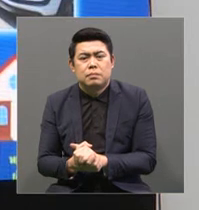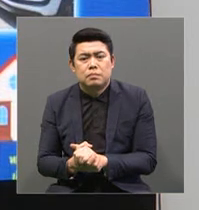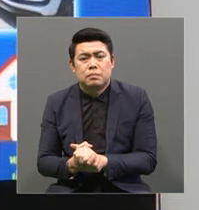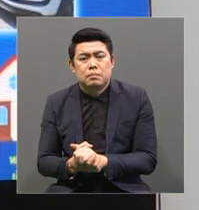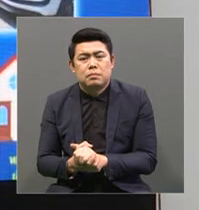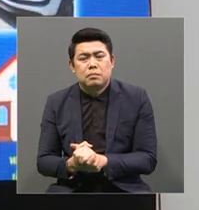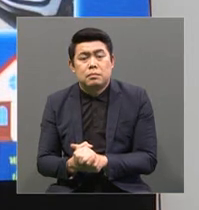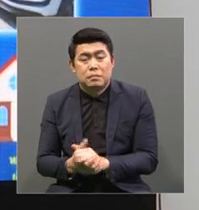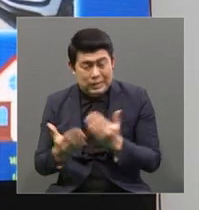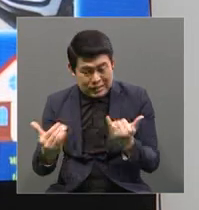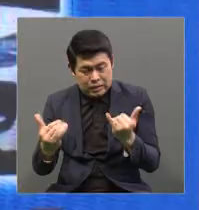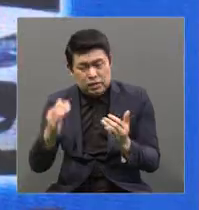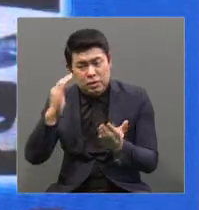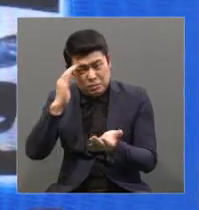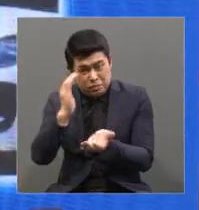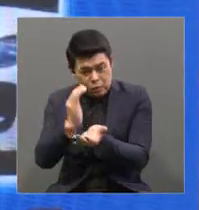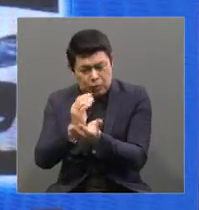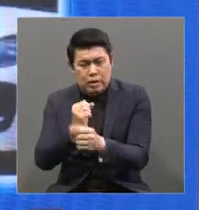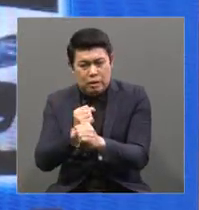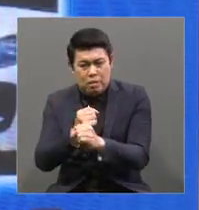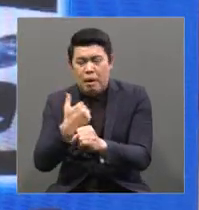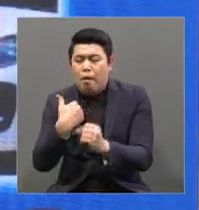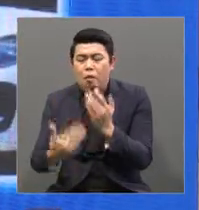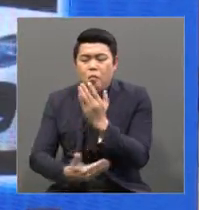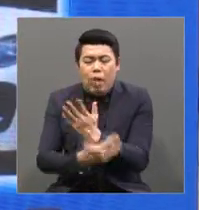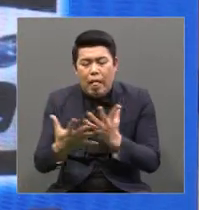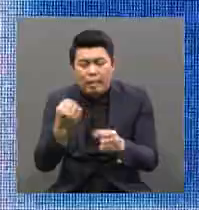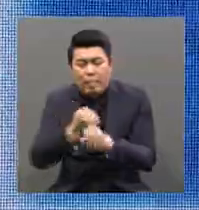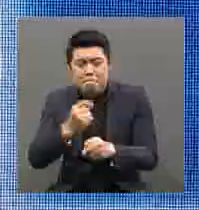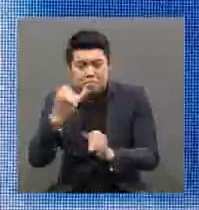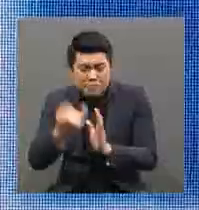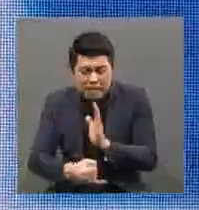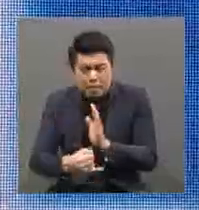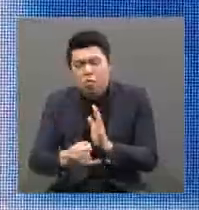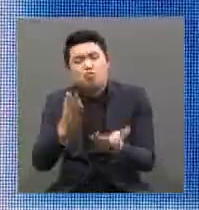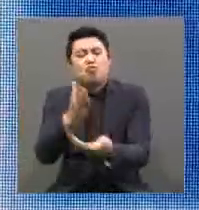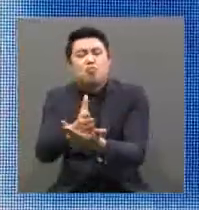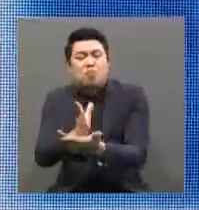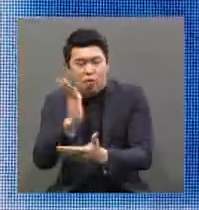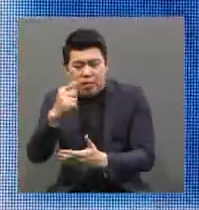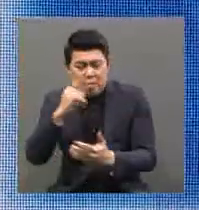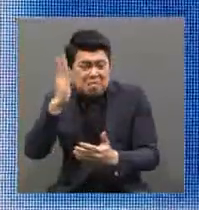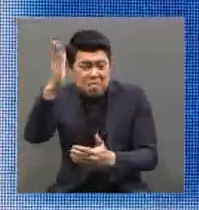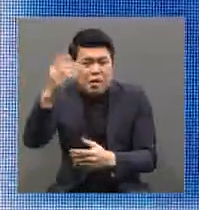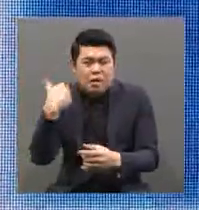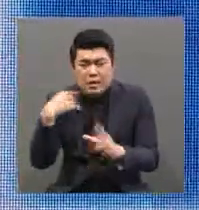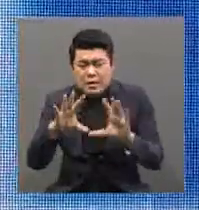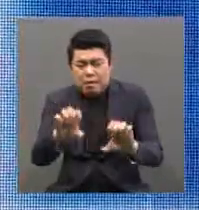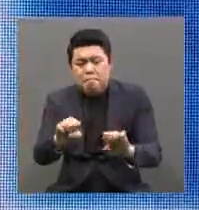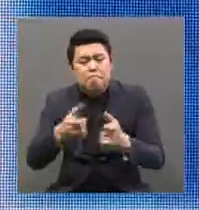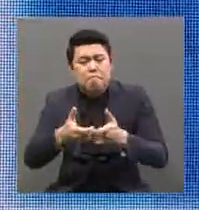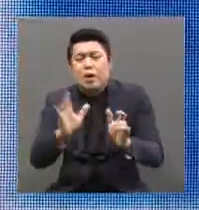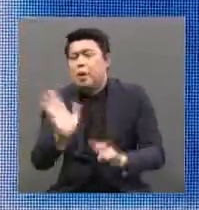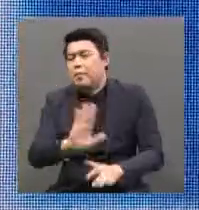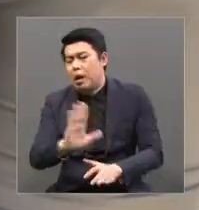สำหรับปฏิบัติการครั้งนี้นะคะเจ้าหน้าที่บอกว่าเป็นการตัดโอกาสการกระทำผิดของอาชญากรที่อาจจะเกิดขึ้นในอนาคตแล้วก็จะไม่ปล่